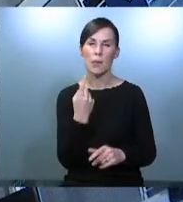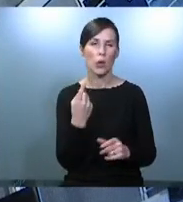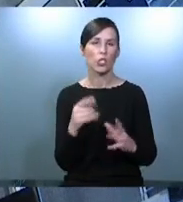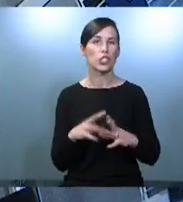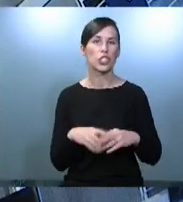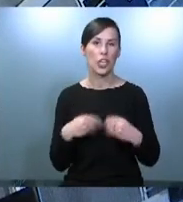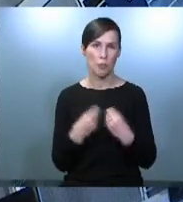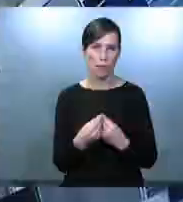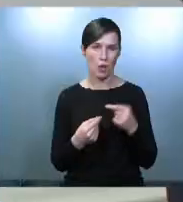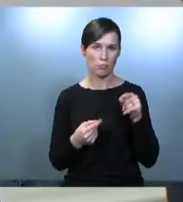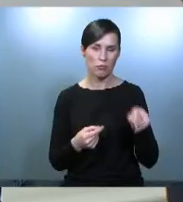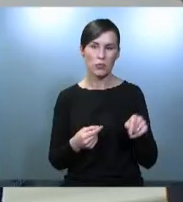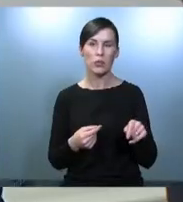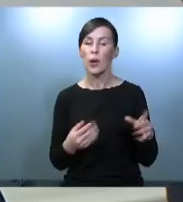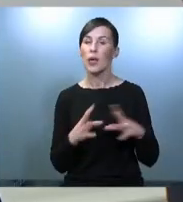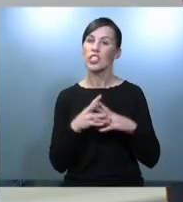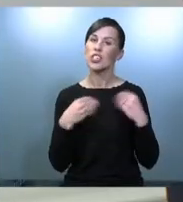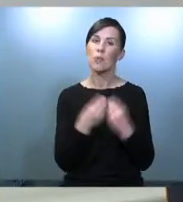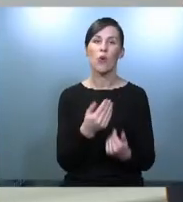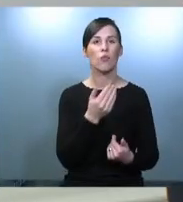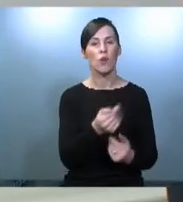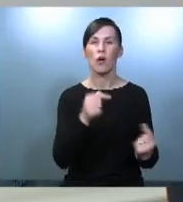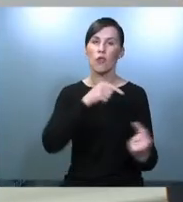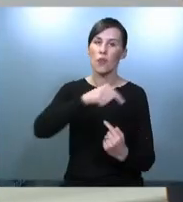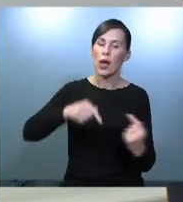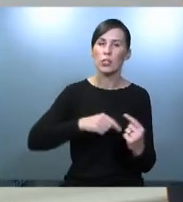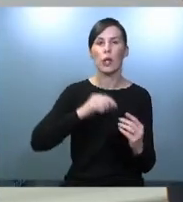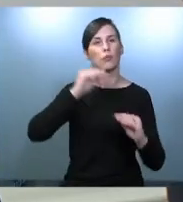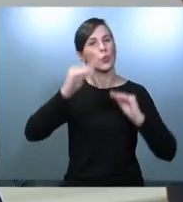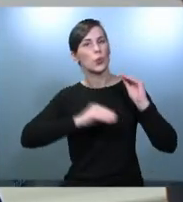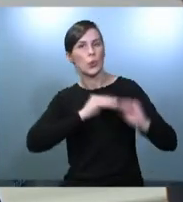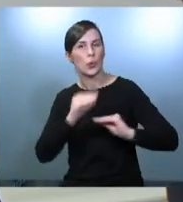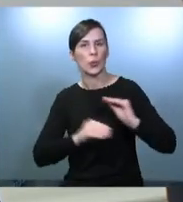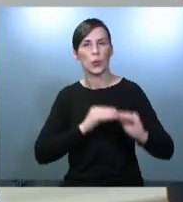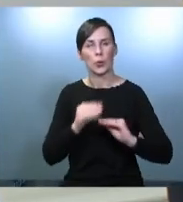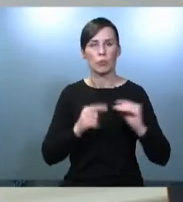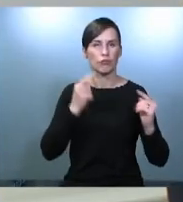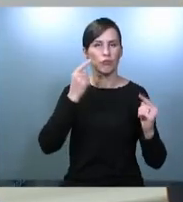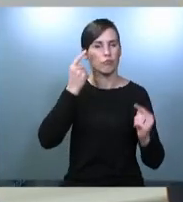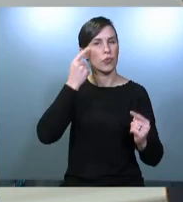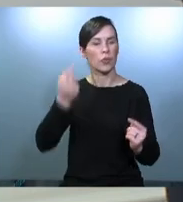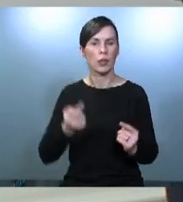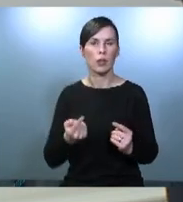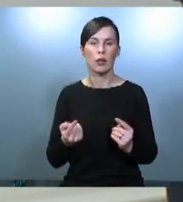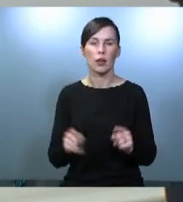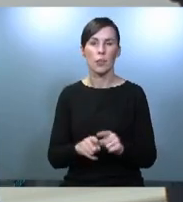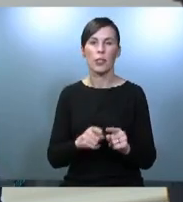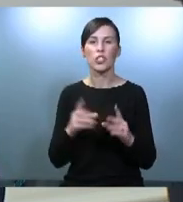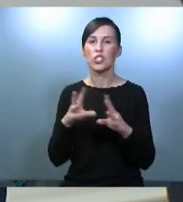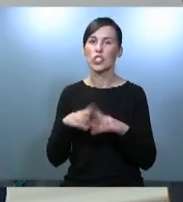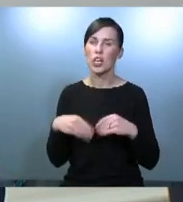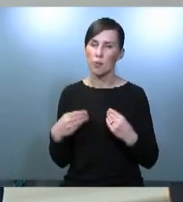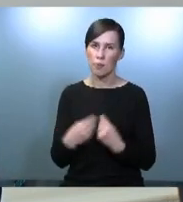šeimos verslo kūrimas, jo palaikymas. Ir ne tik tai jauniems žmonėms, bet apskritai šeimos, ten, kur patys